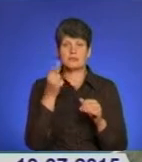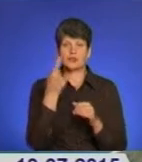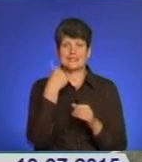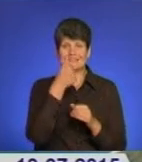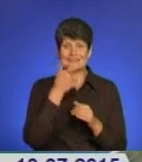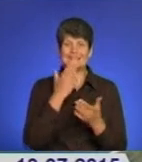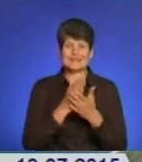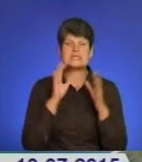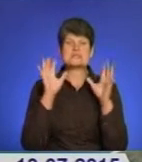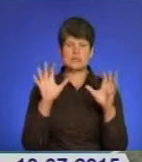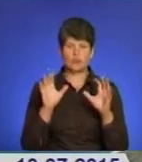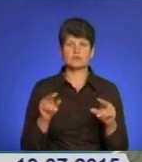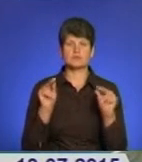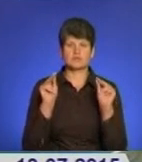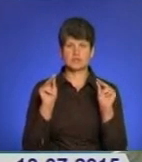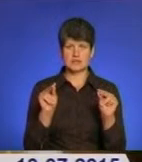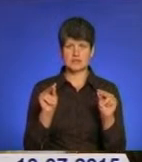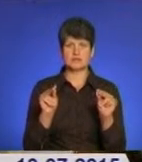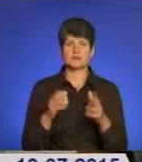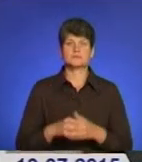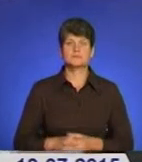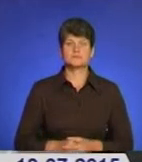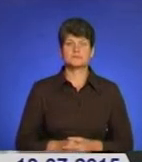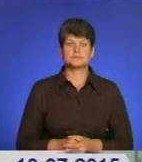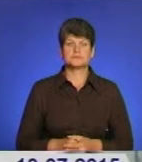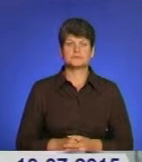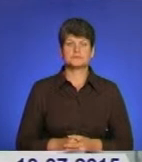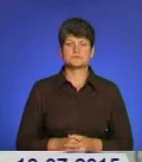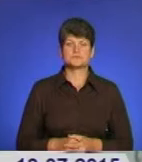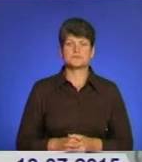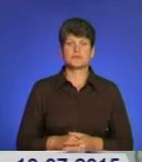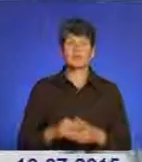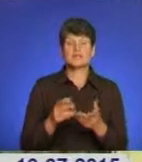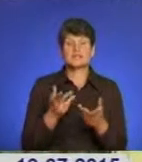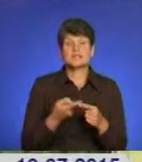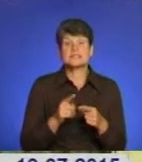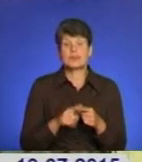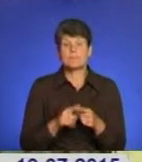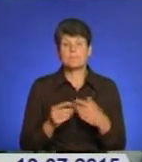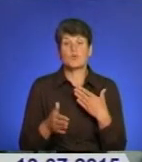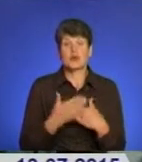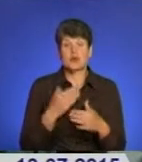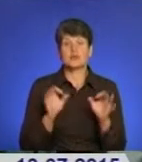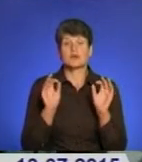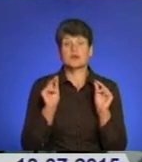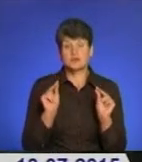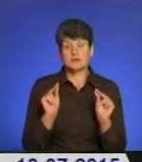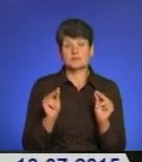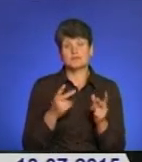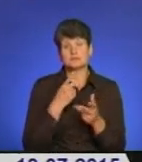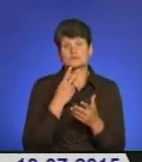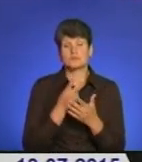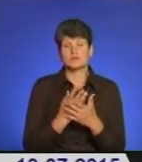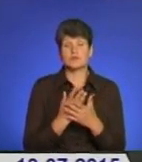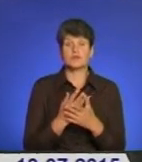законними, справедливими та достатніми для виправлення засуджених. Чи є це покарання справедливим? Очевидно, що так. У той